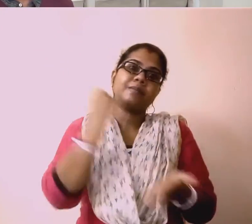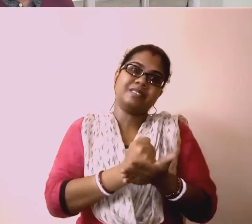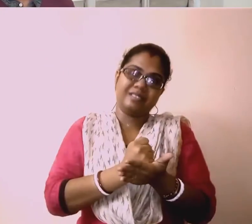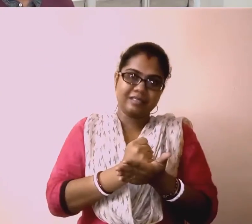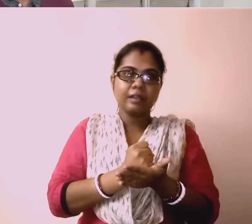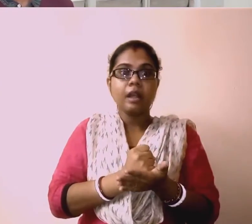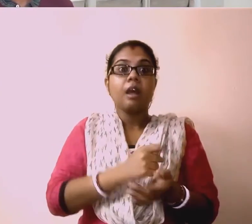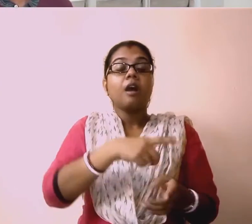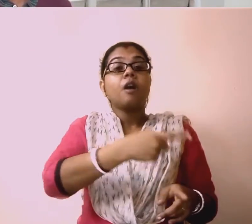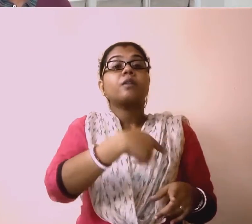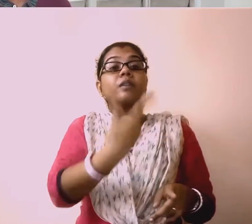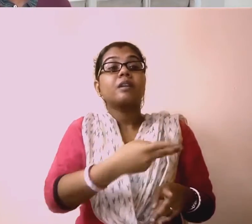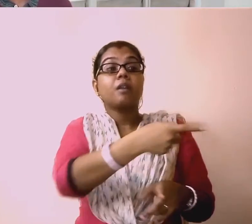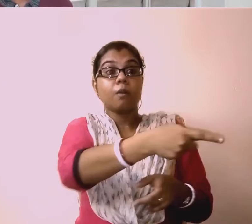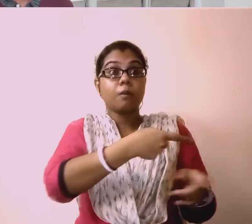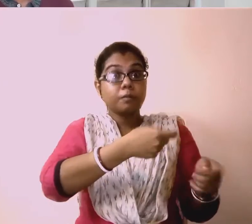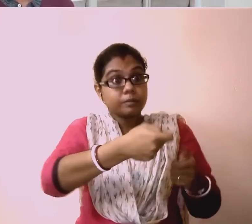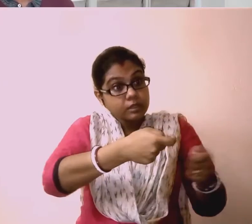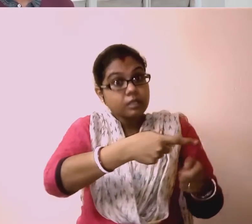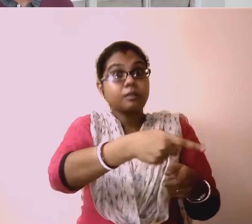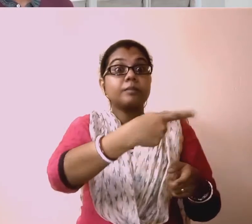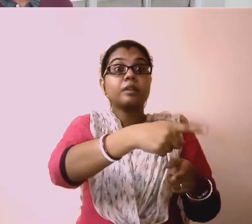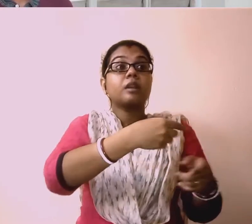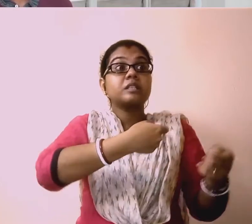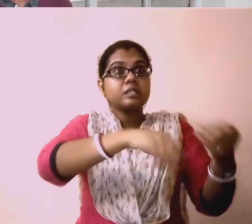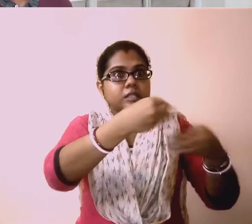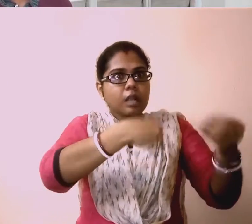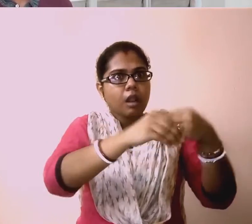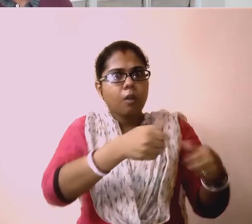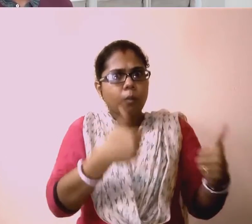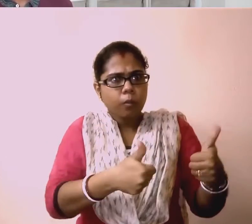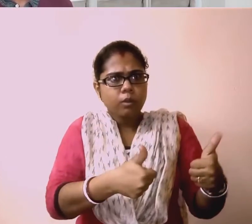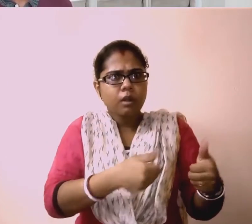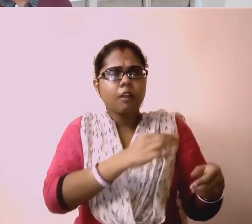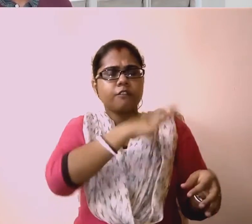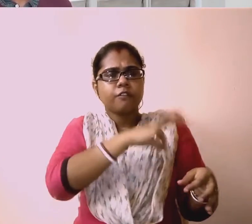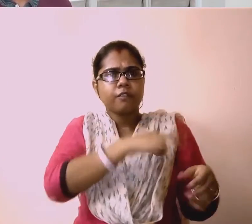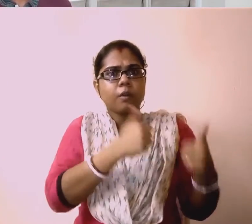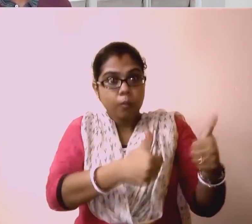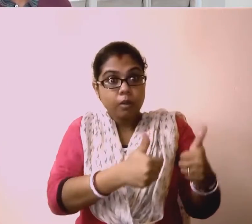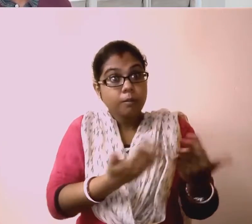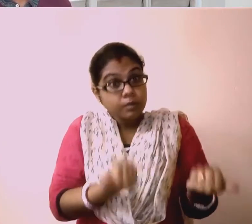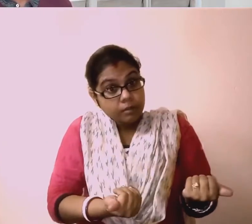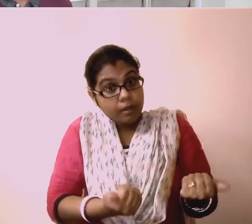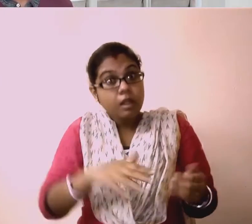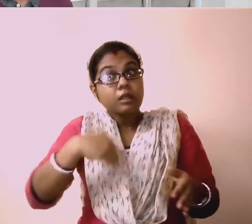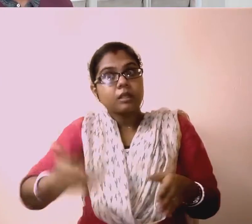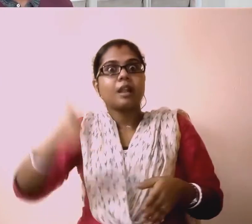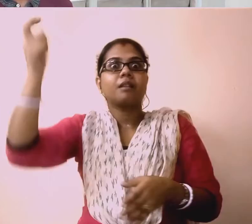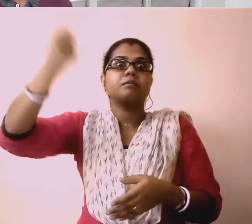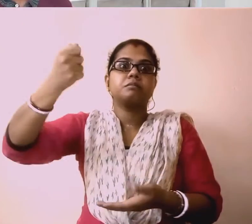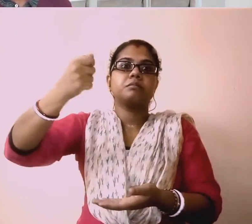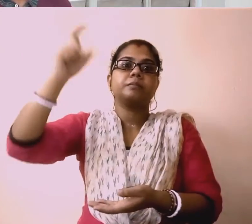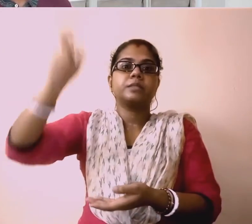कितना इम्पैक्ट क्रिएट कर सकता है और आपका बिजनेस इन्वेस्टर को कितना पैसा जनरेट कर सकता है क्योंकि वो एक रिस्क ले रहा है